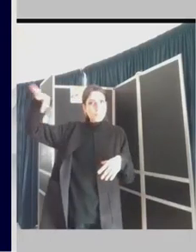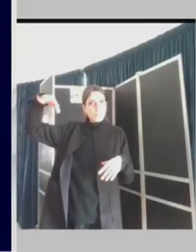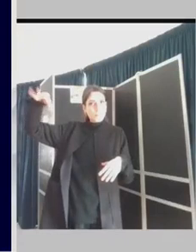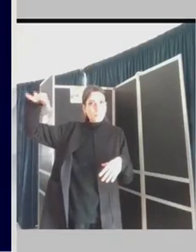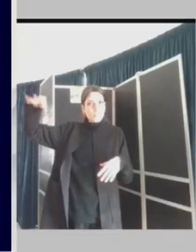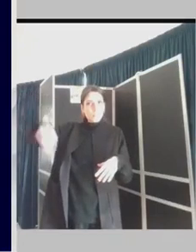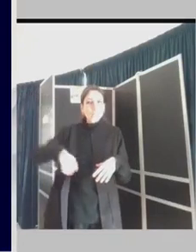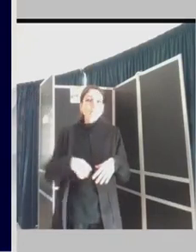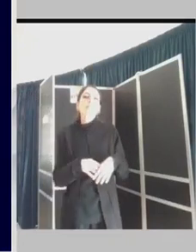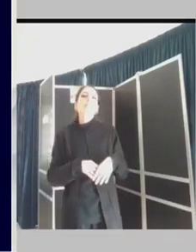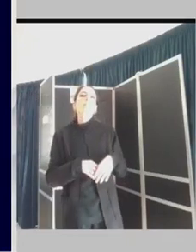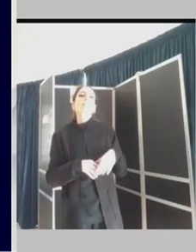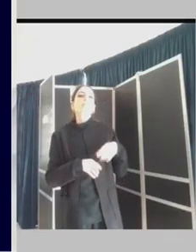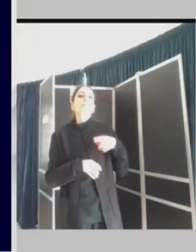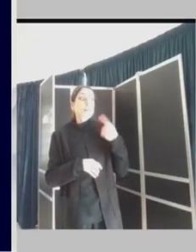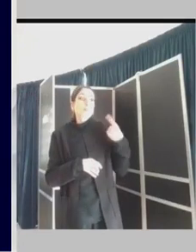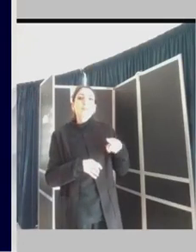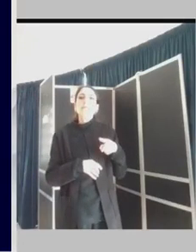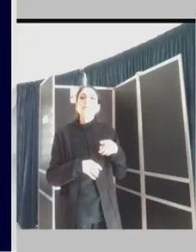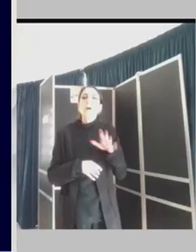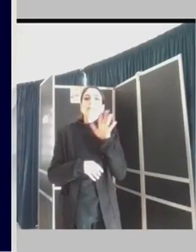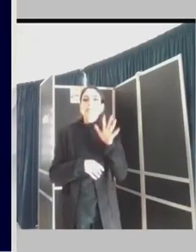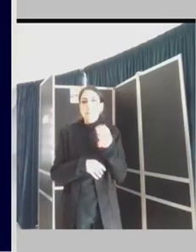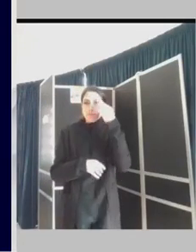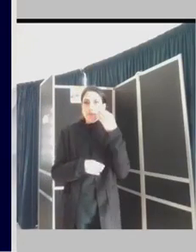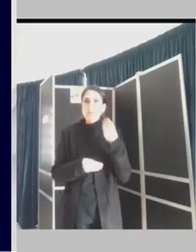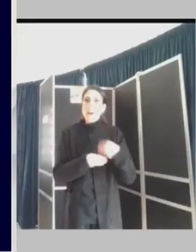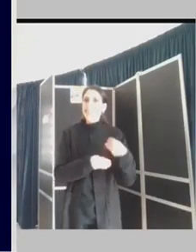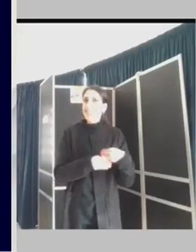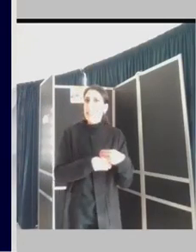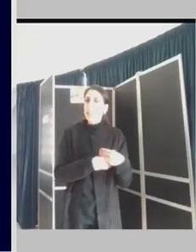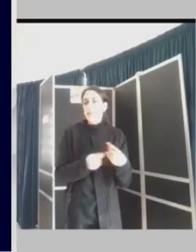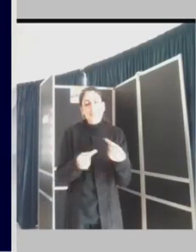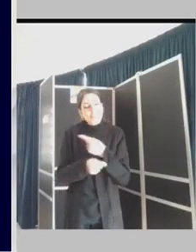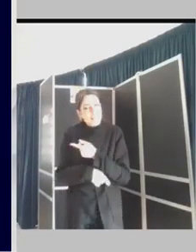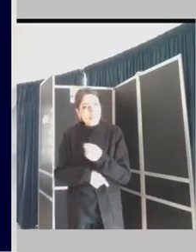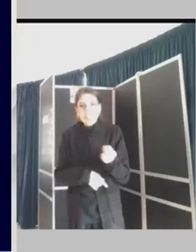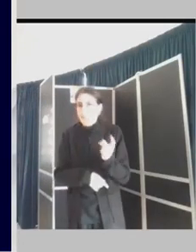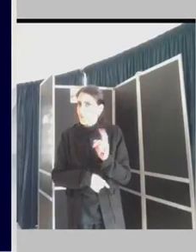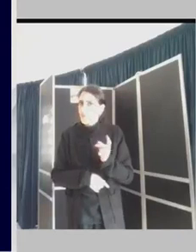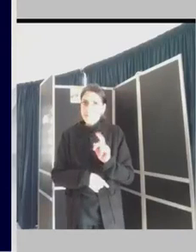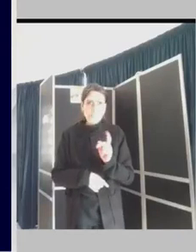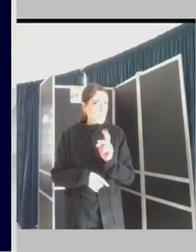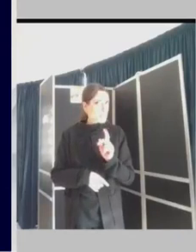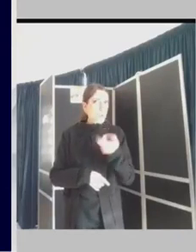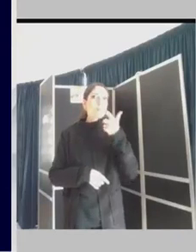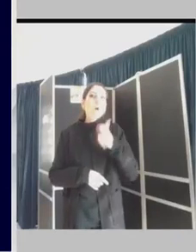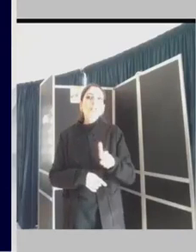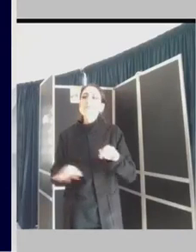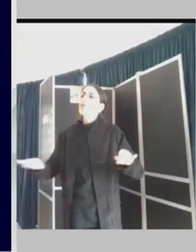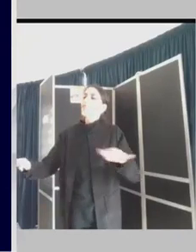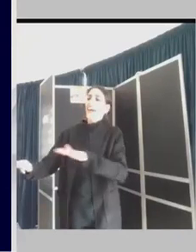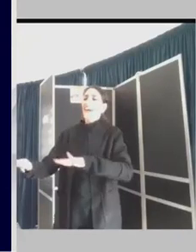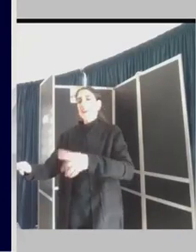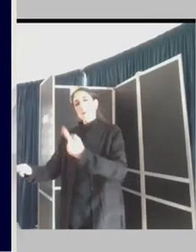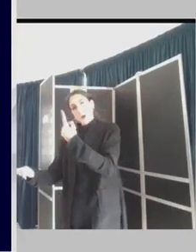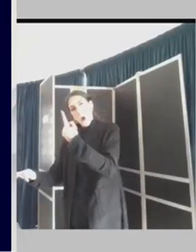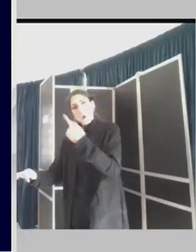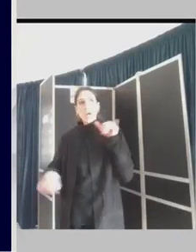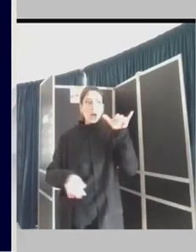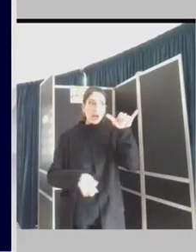una storia, perché poi è evidente che quello che accade a terra è una cosa, quello che accade a 10.000 metri è un'altra, la